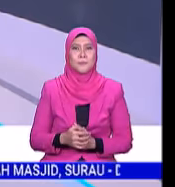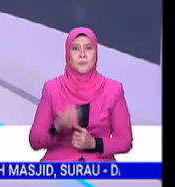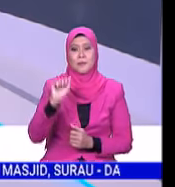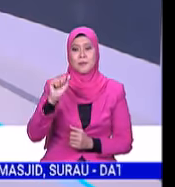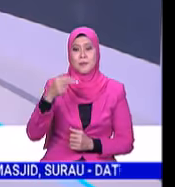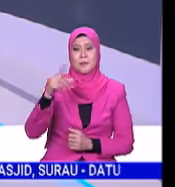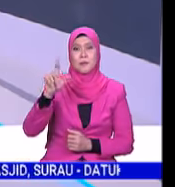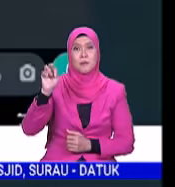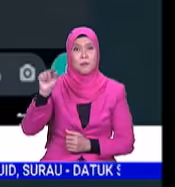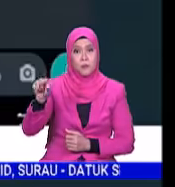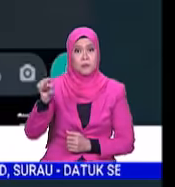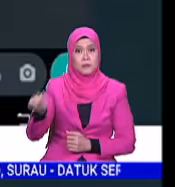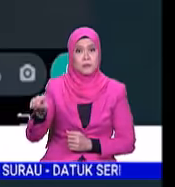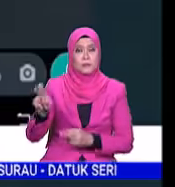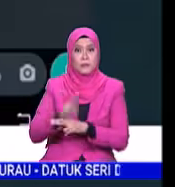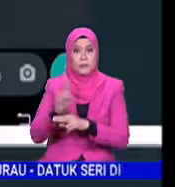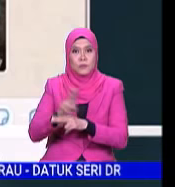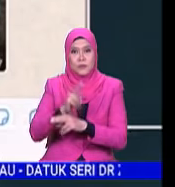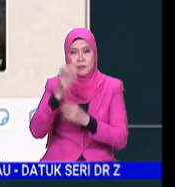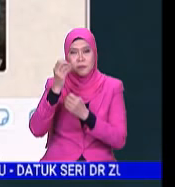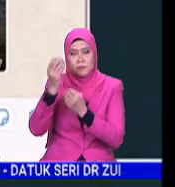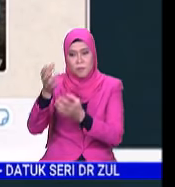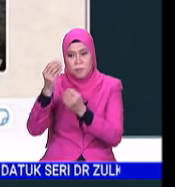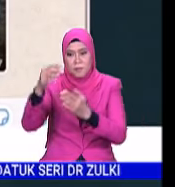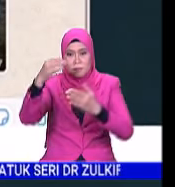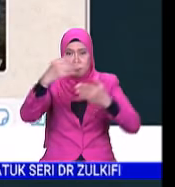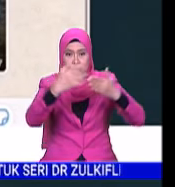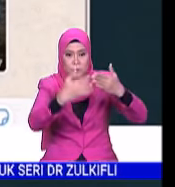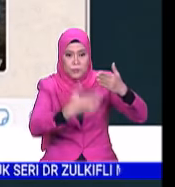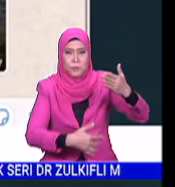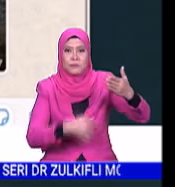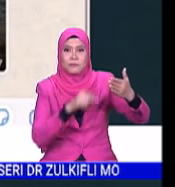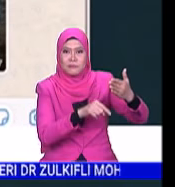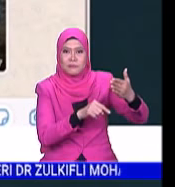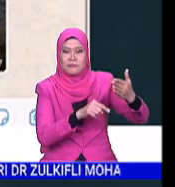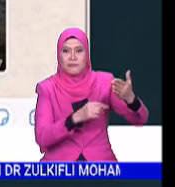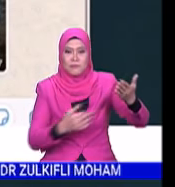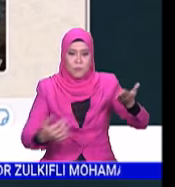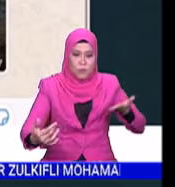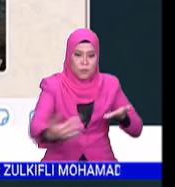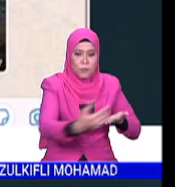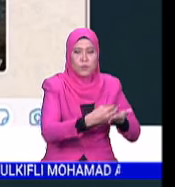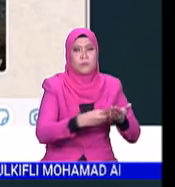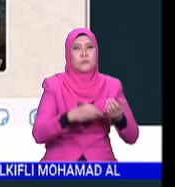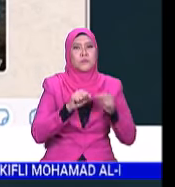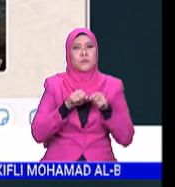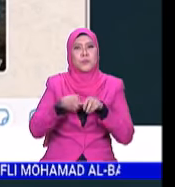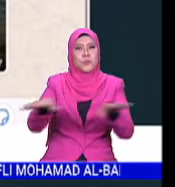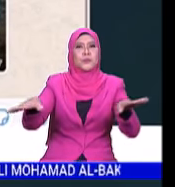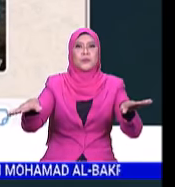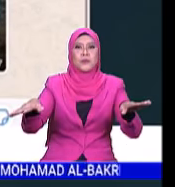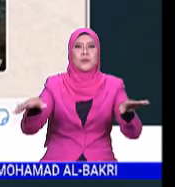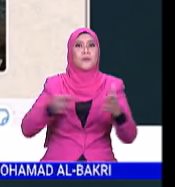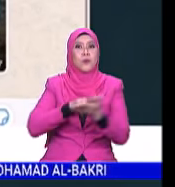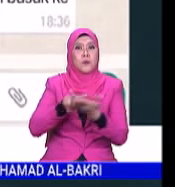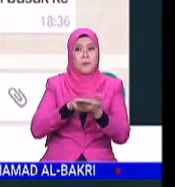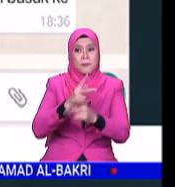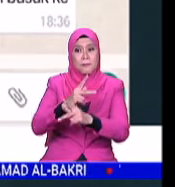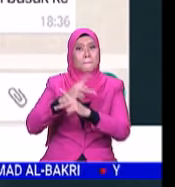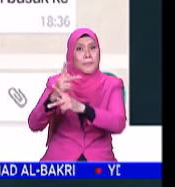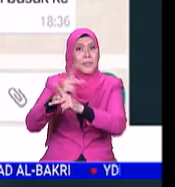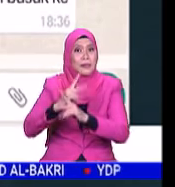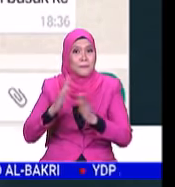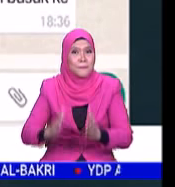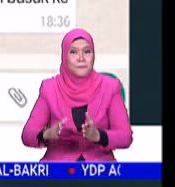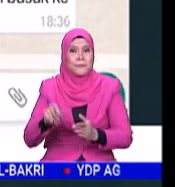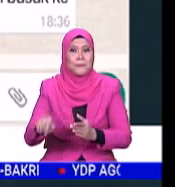Alung-alung ini akan menggunakan maklumat kontak dalam telefon tersebut untuk memviralkan peminjam sekiranya peminjam